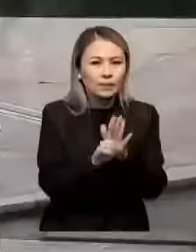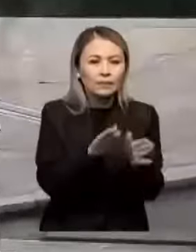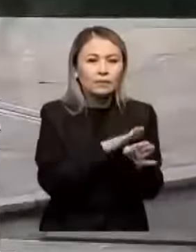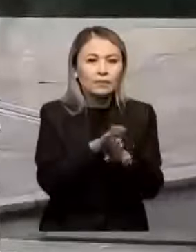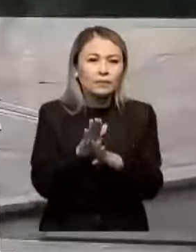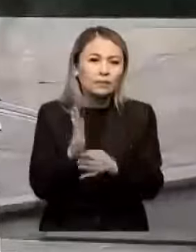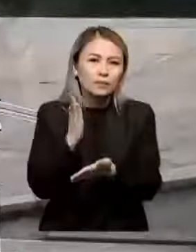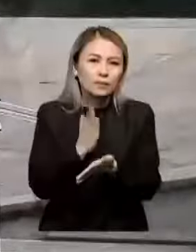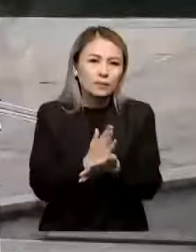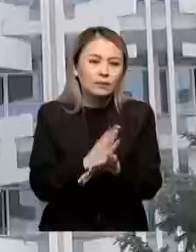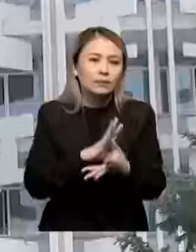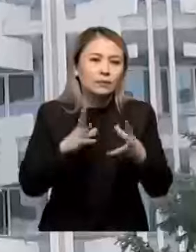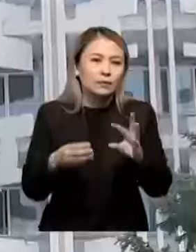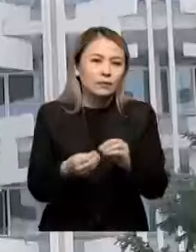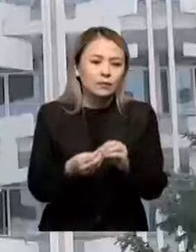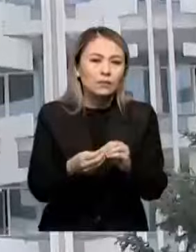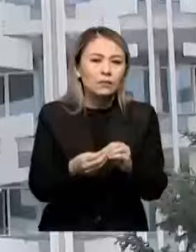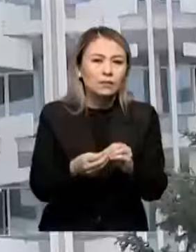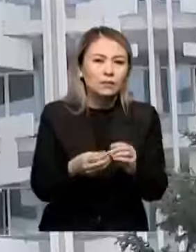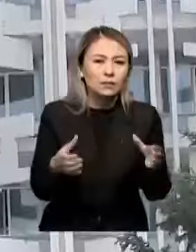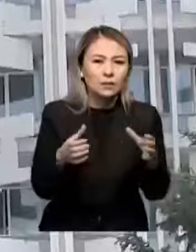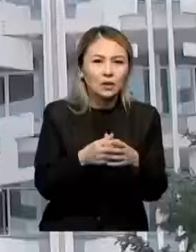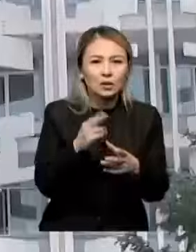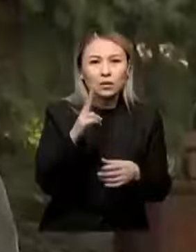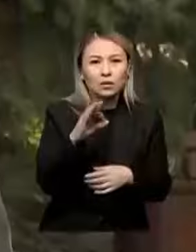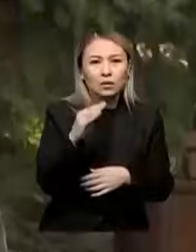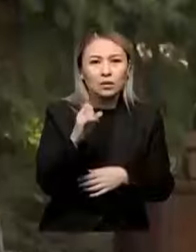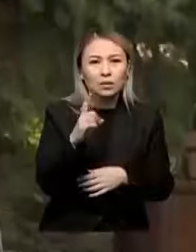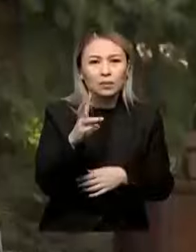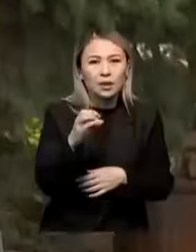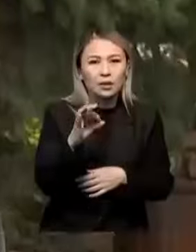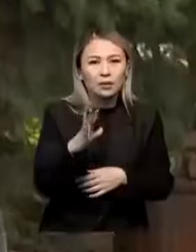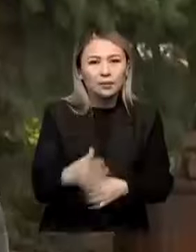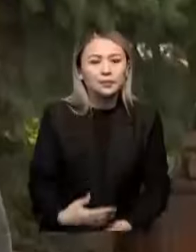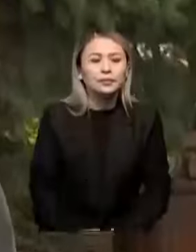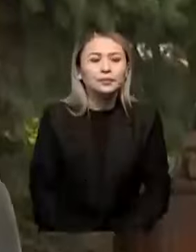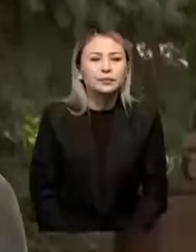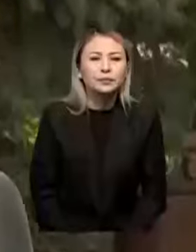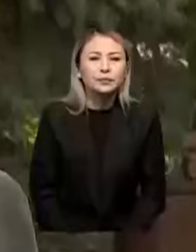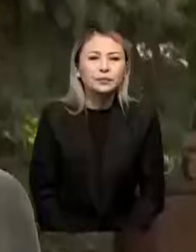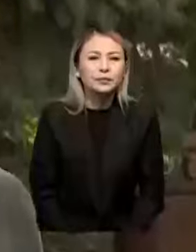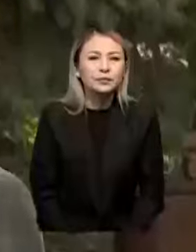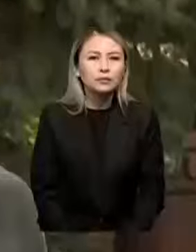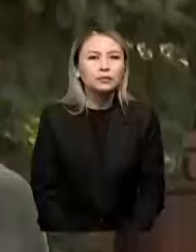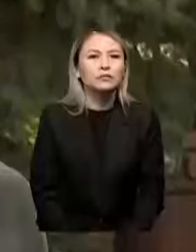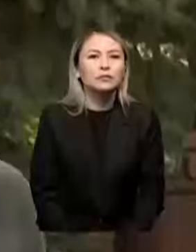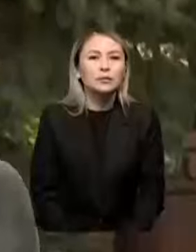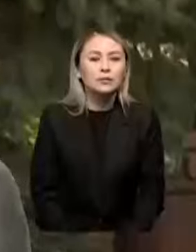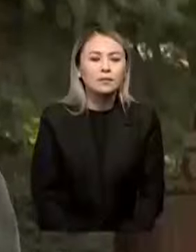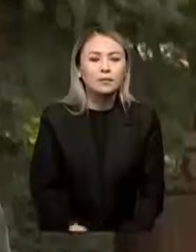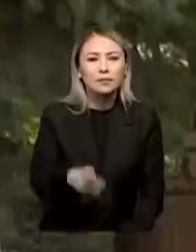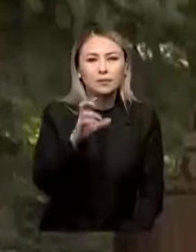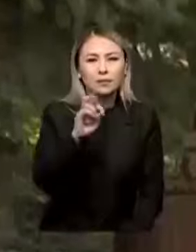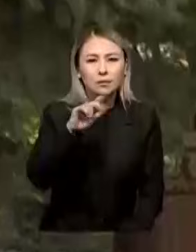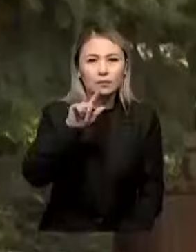дейді Сәтбаевпен бірнеше рет кездескен ғалым Сұлтанбек Қожахметов. Қазіргі мына Балқаш заводы дүниежүзінде белгілі.